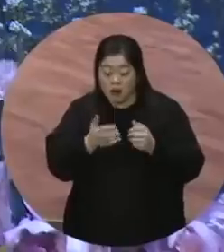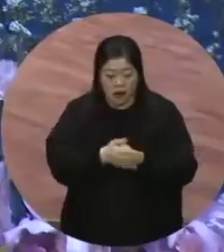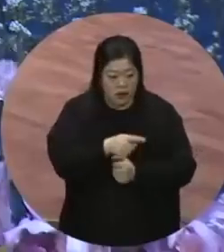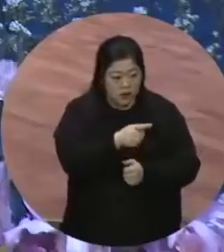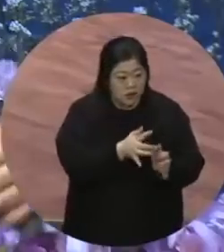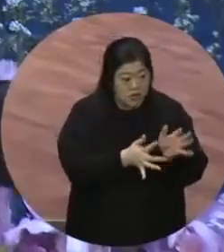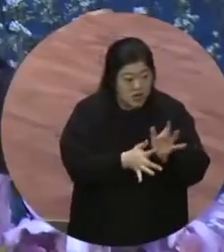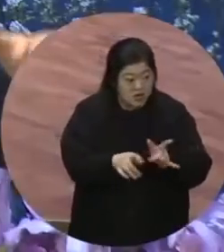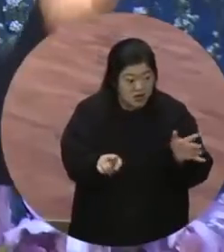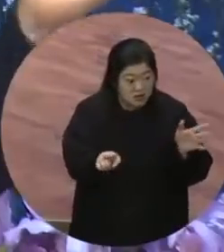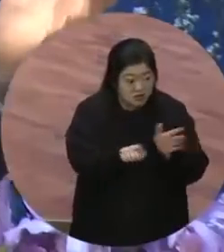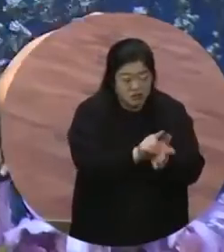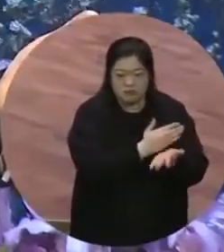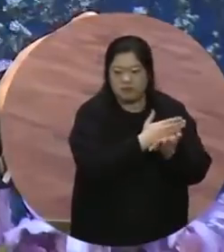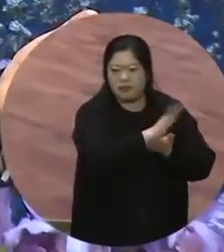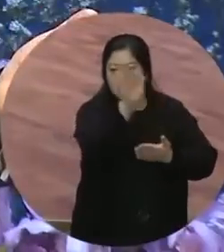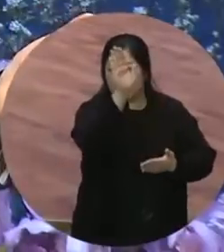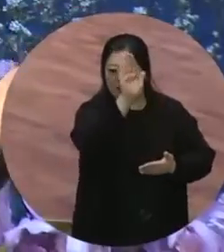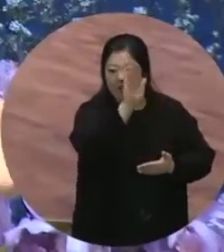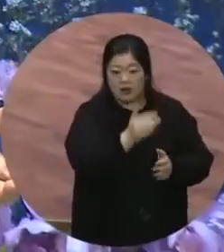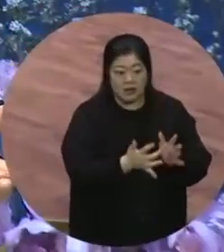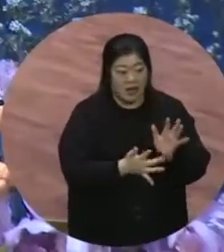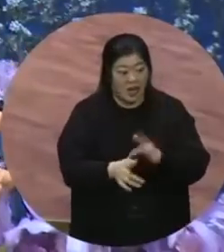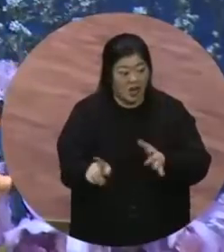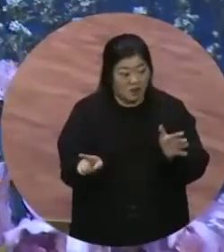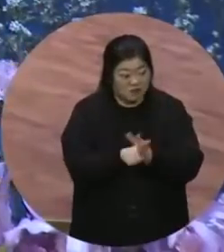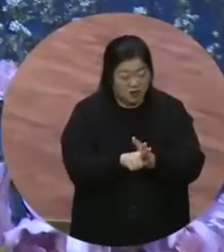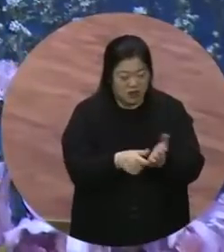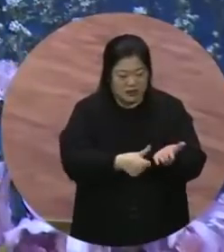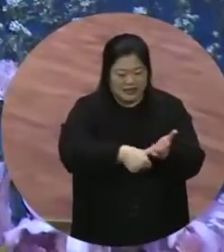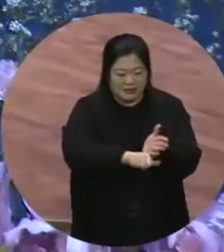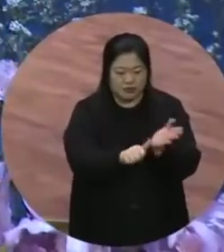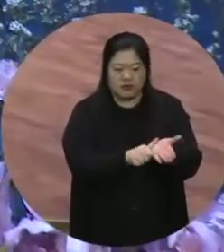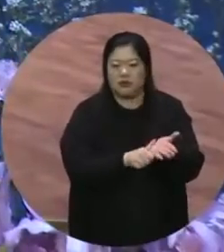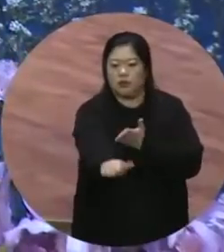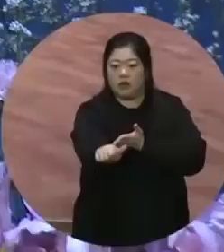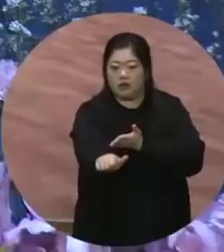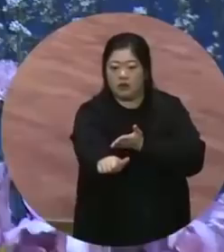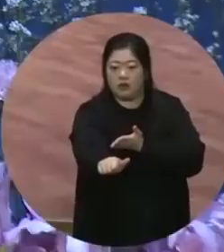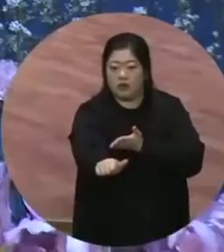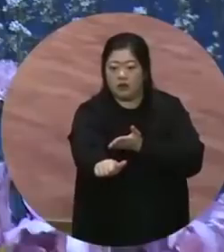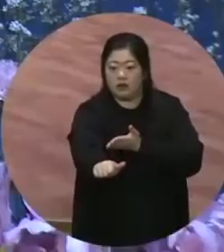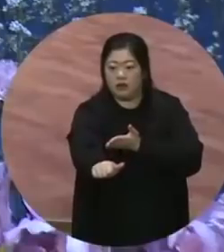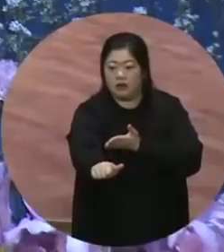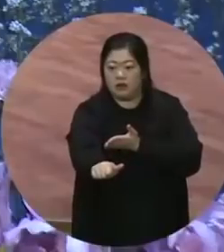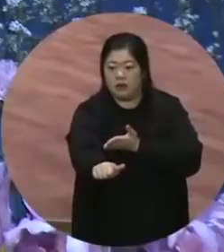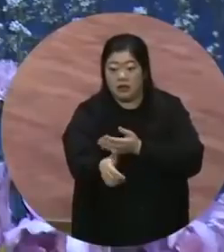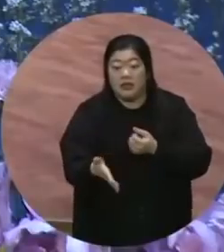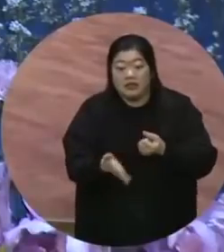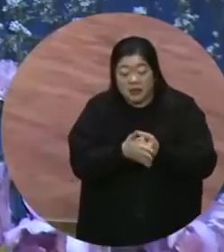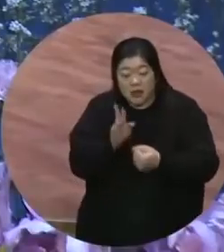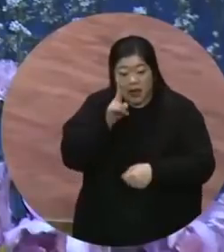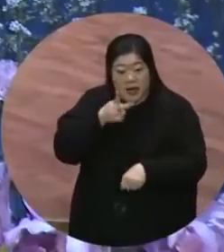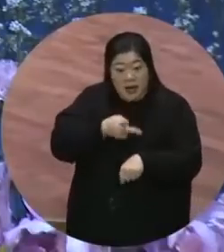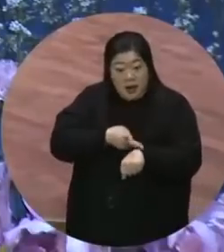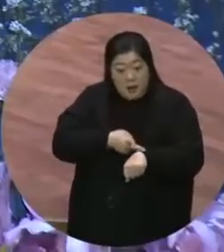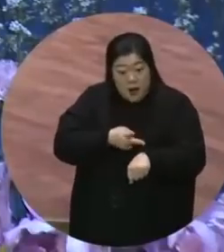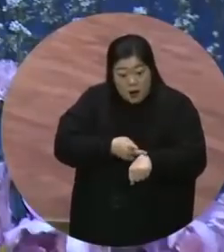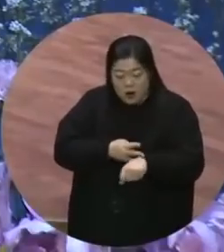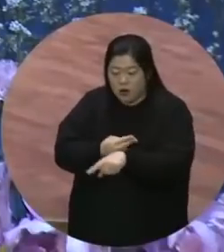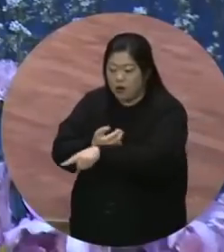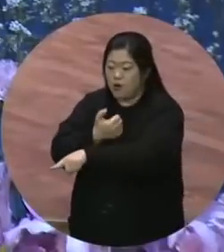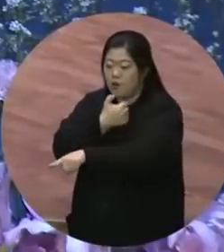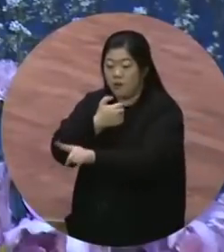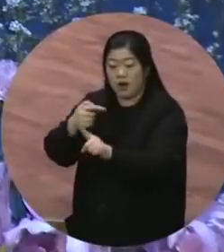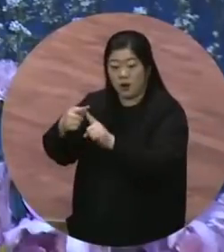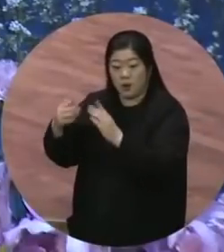예수 믿는 순간에 사회에서 매장됩니다. 그래서 이 로마 교회, 바울이 보냈던 편지를 받았던